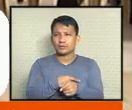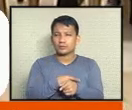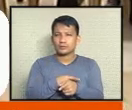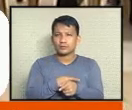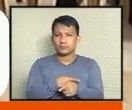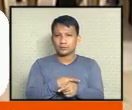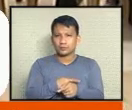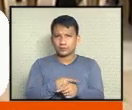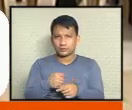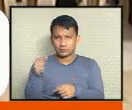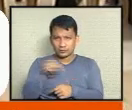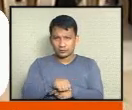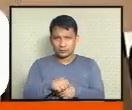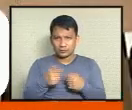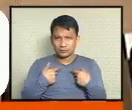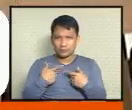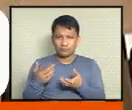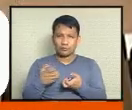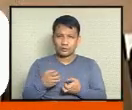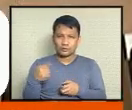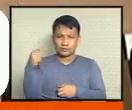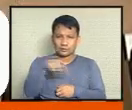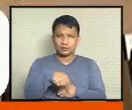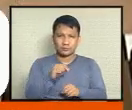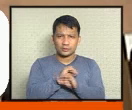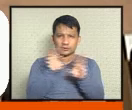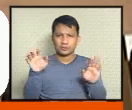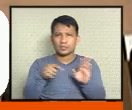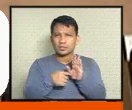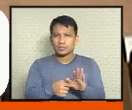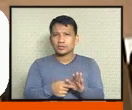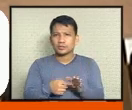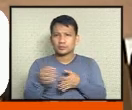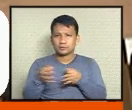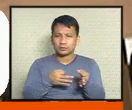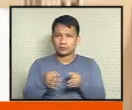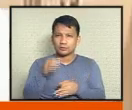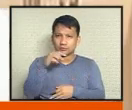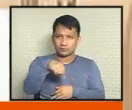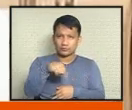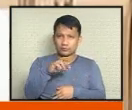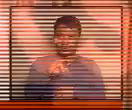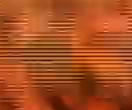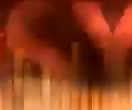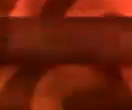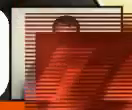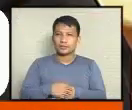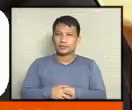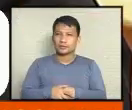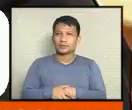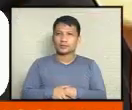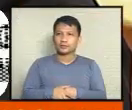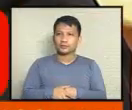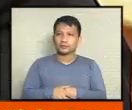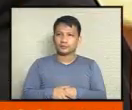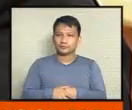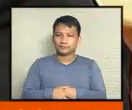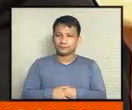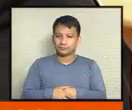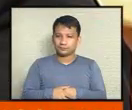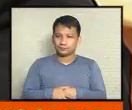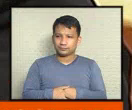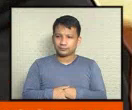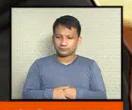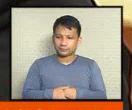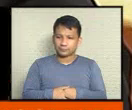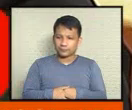o nabubulok. Kaya gusto raw nilang klaruhin ang patakaran sa quarantine. We are also very worried.